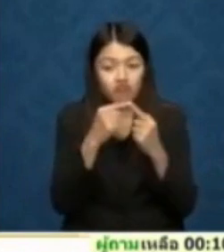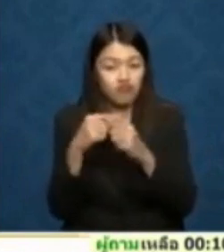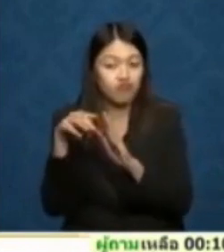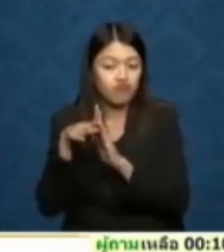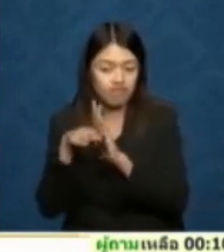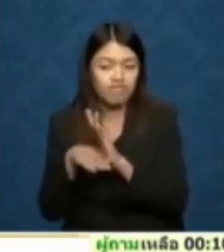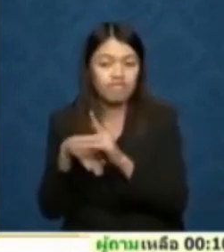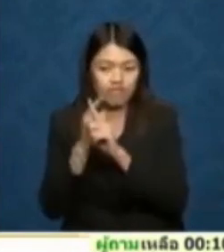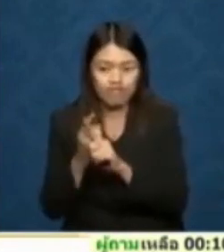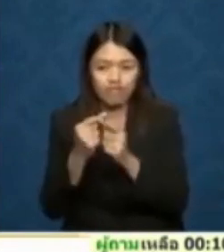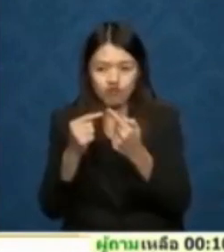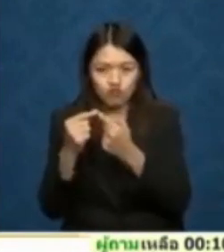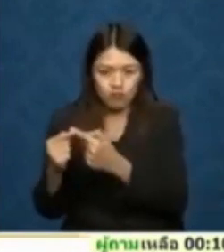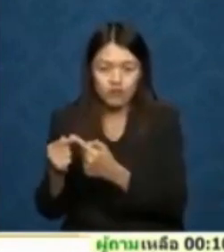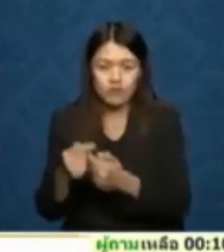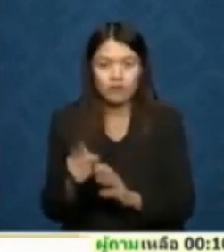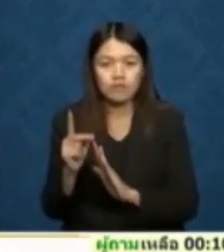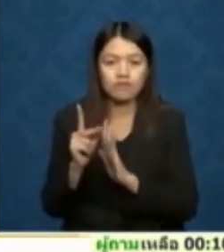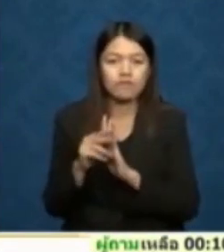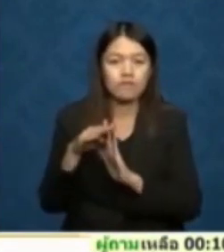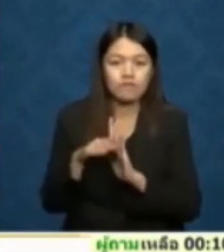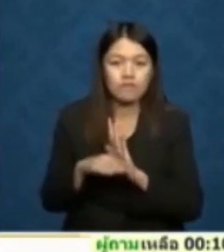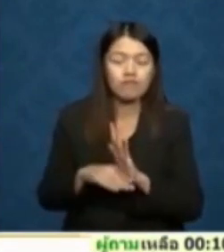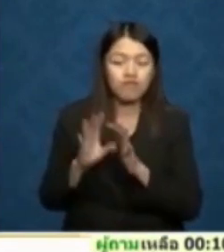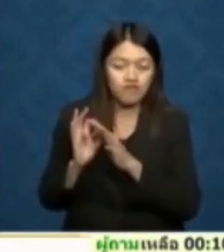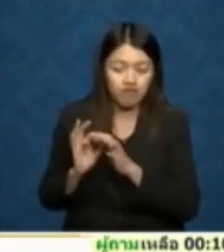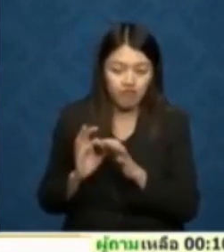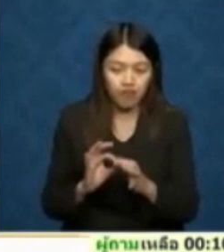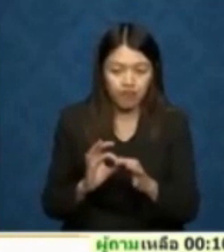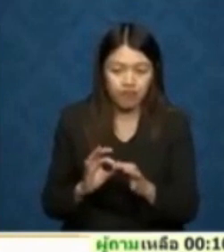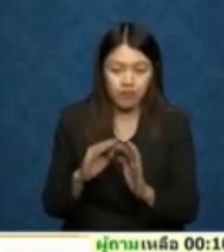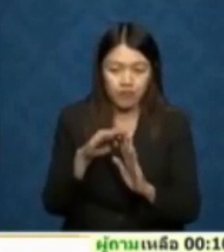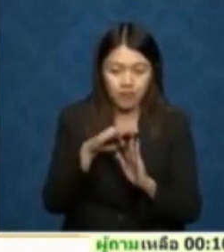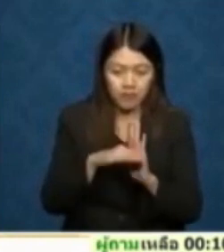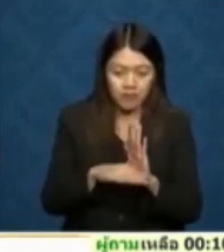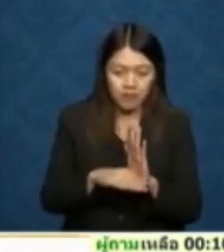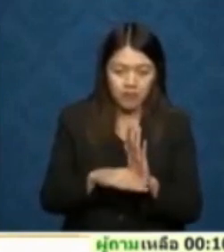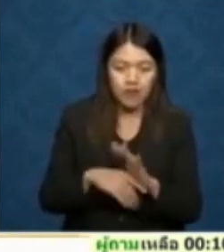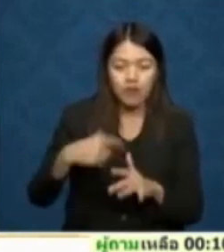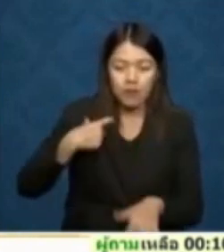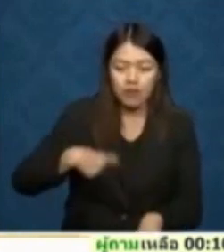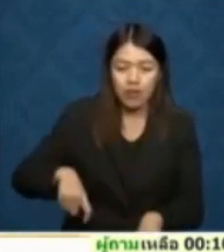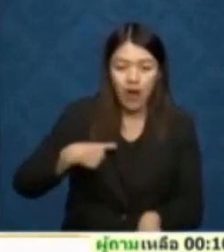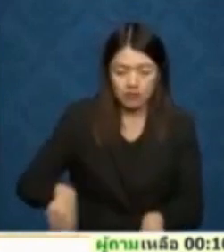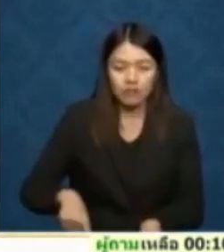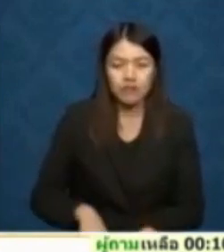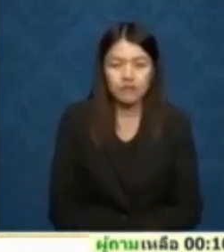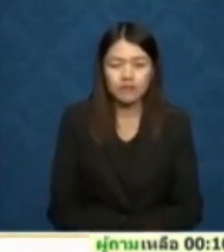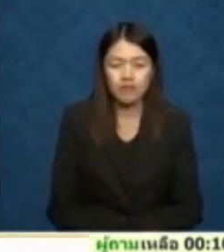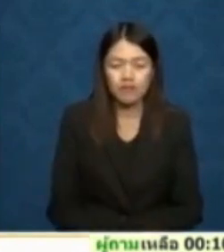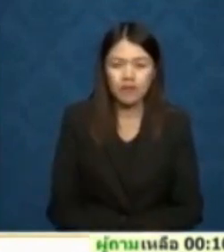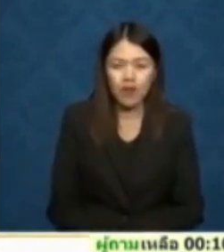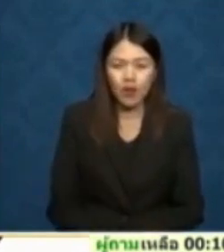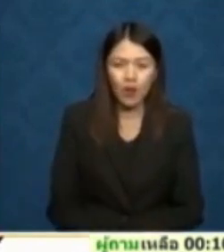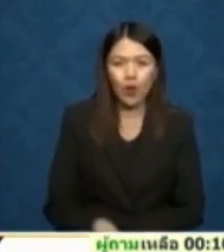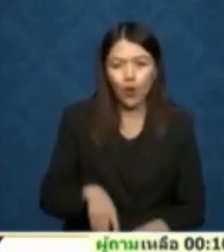างกฎหมายก็มีความเกี่ยวข้องถึงขั้นตอนถึงชั้นศาลนะครับในส่วนระยะเวลาตาม